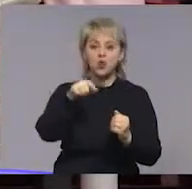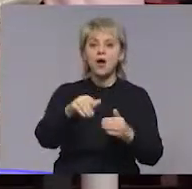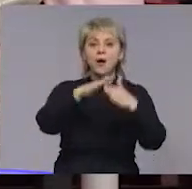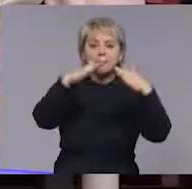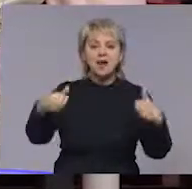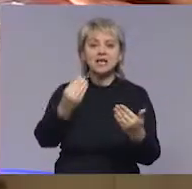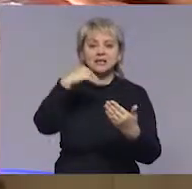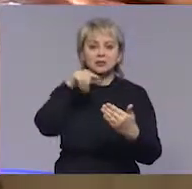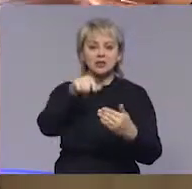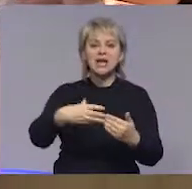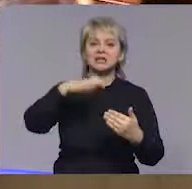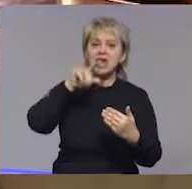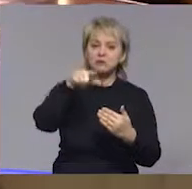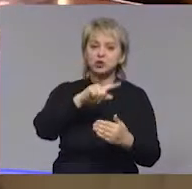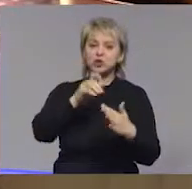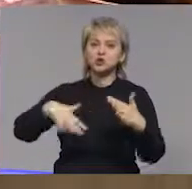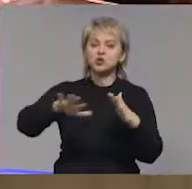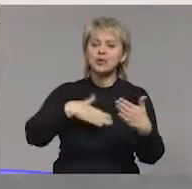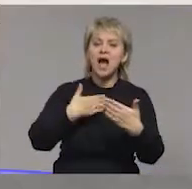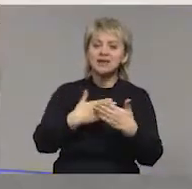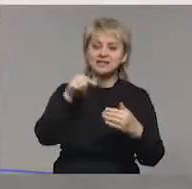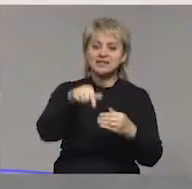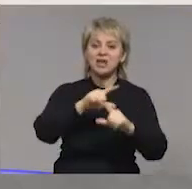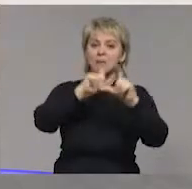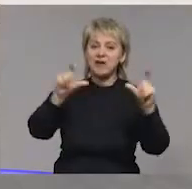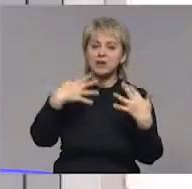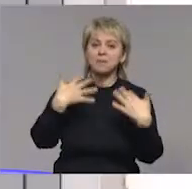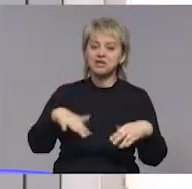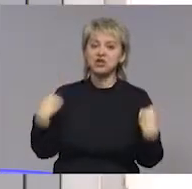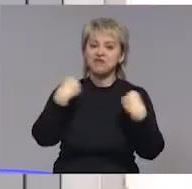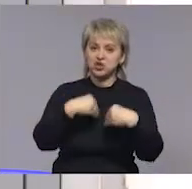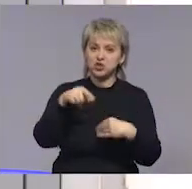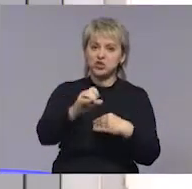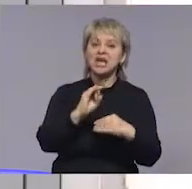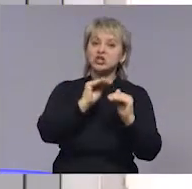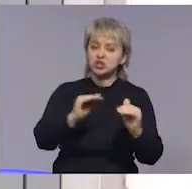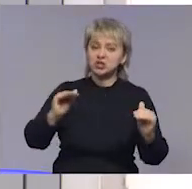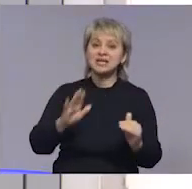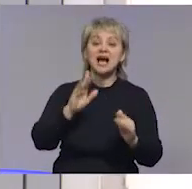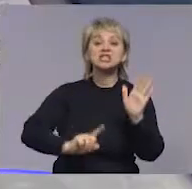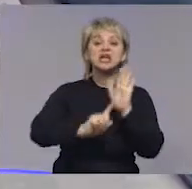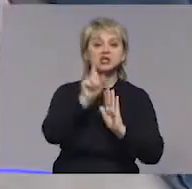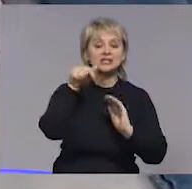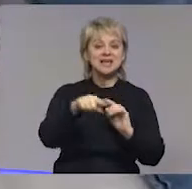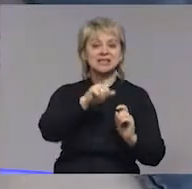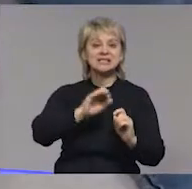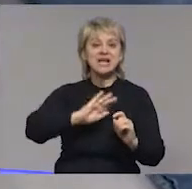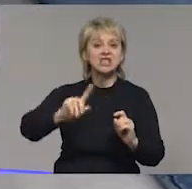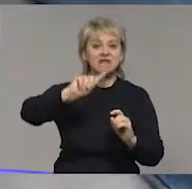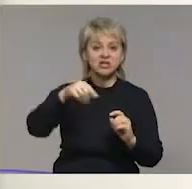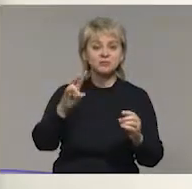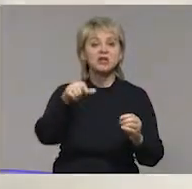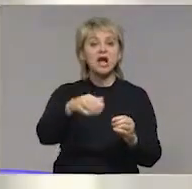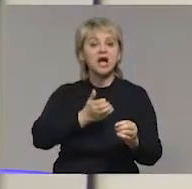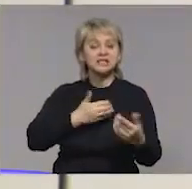Палатки с питанием и напитками, зона активности и даже павильоны потерянных вещей и детей. Хотя изначально из-за невостребованности